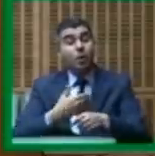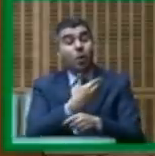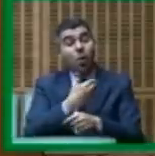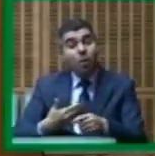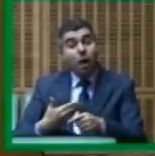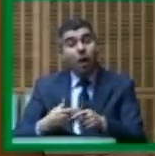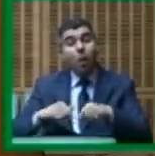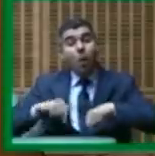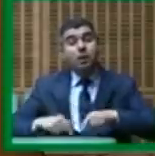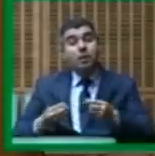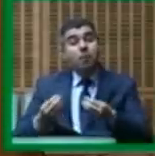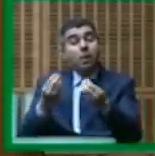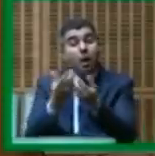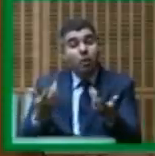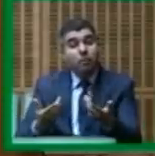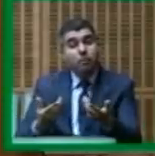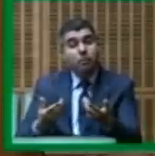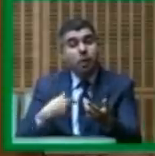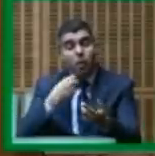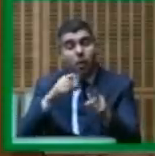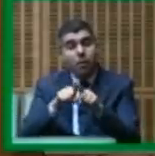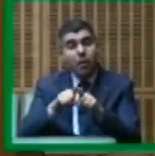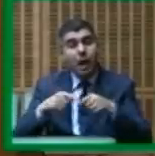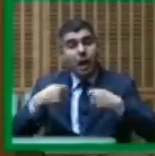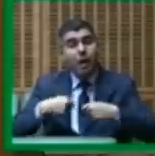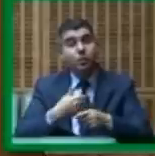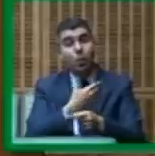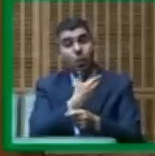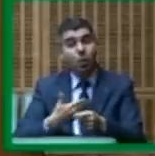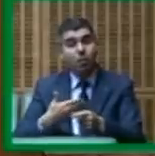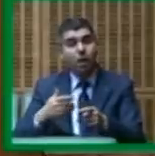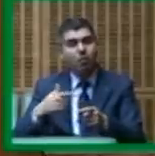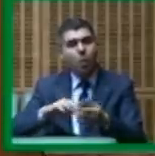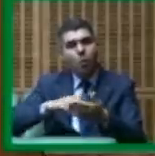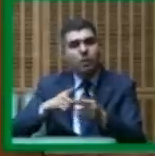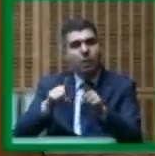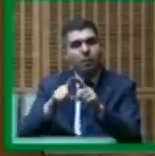والوزراء، رئيس الحكومة والوزراء الإخوان، إلا كانت نيتهم سليمة،